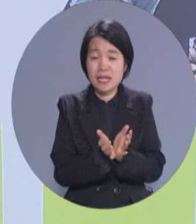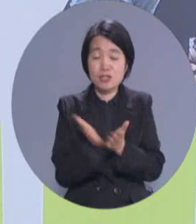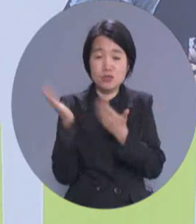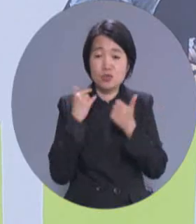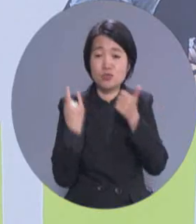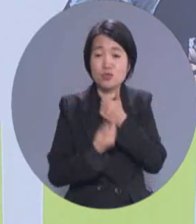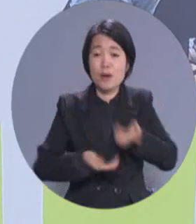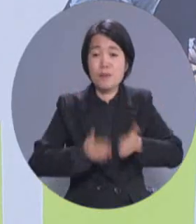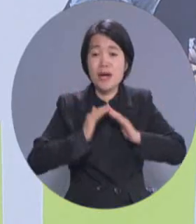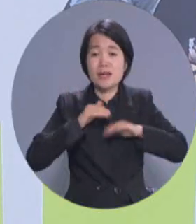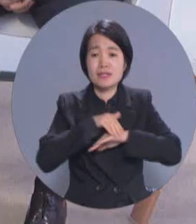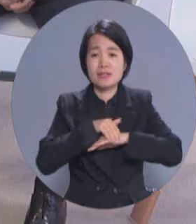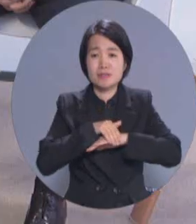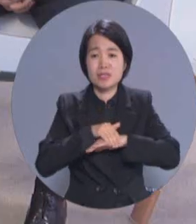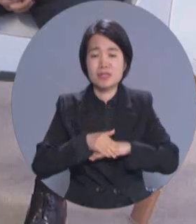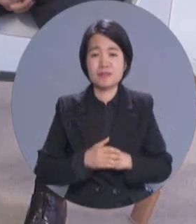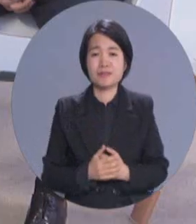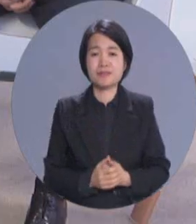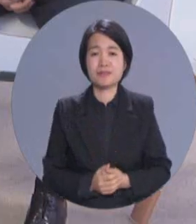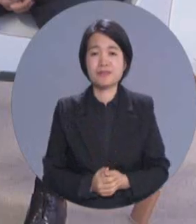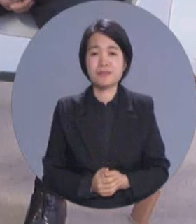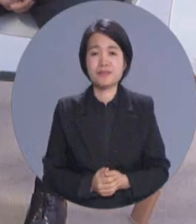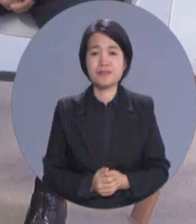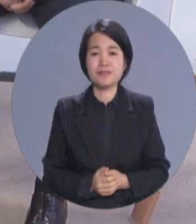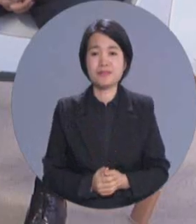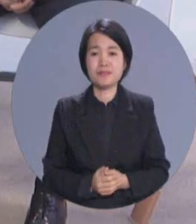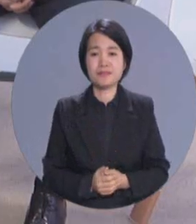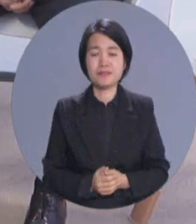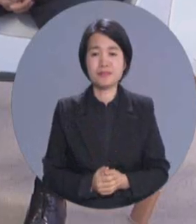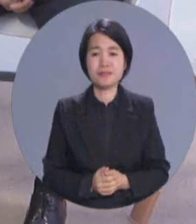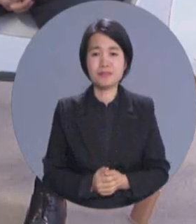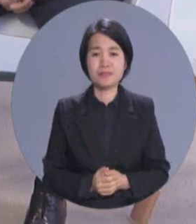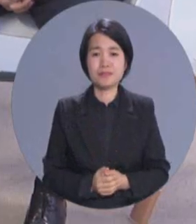유치위원회도 출범시킬 계획입니다. MBC 뉴스 박종호입니다.